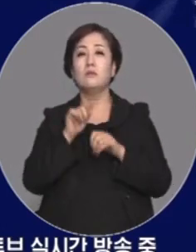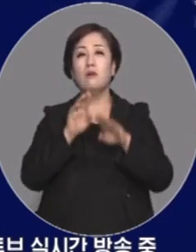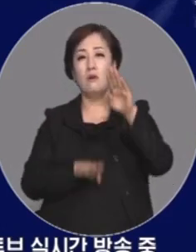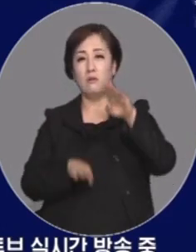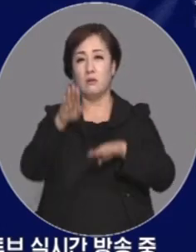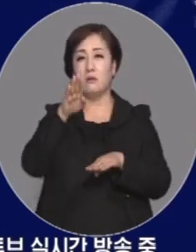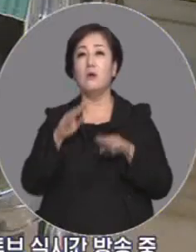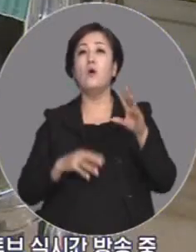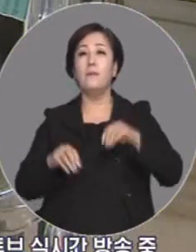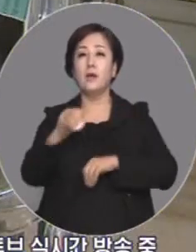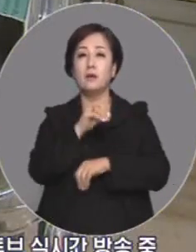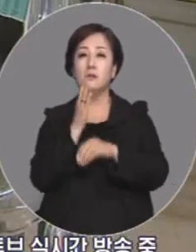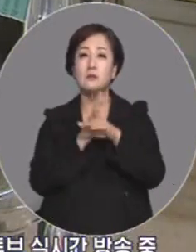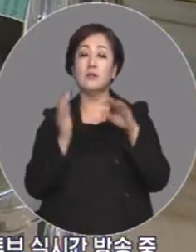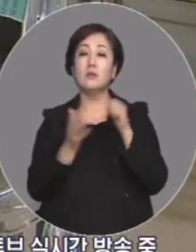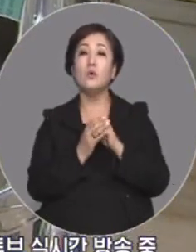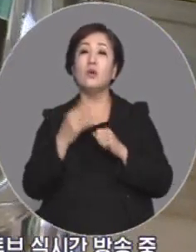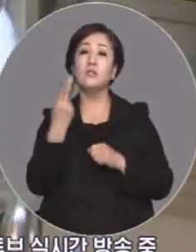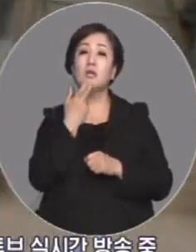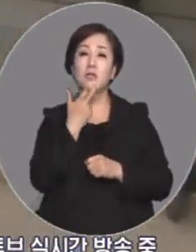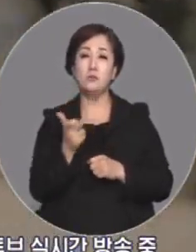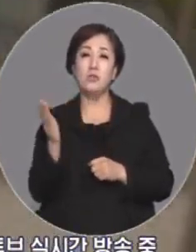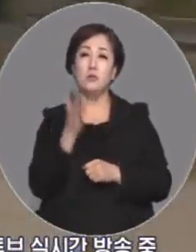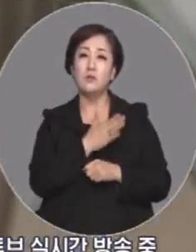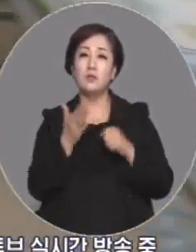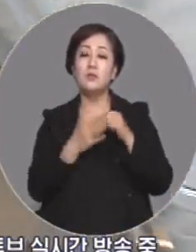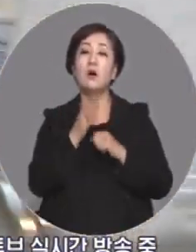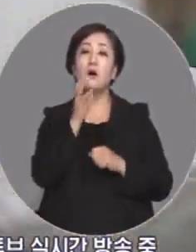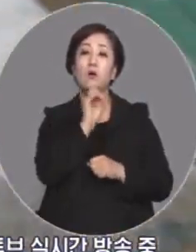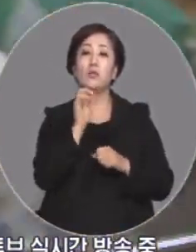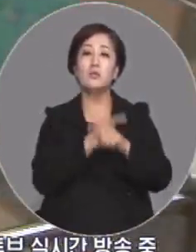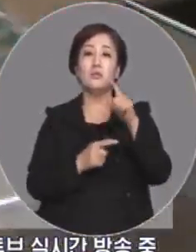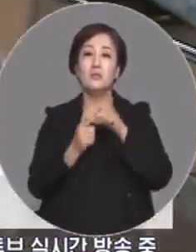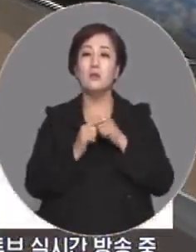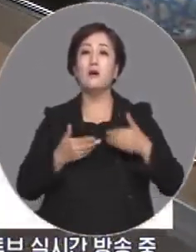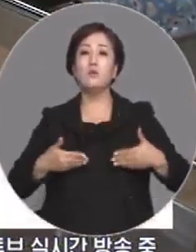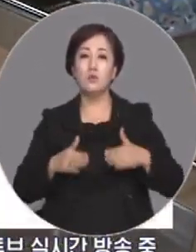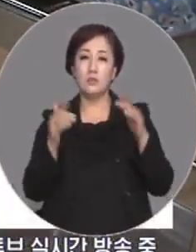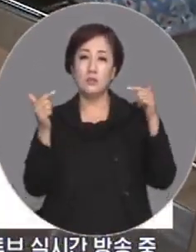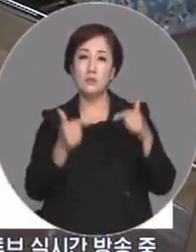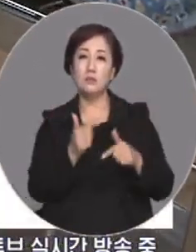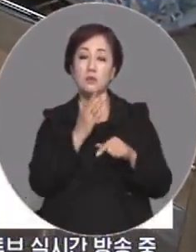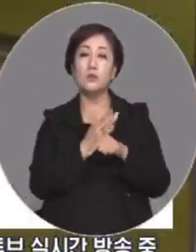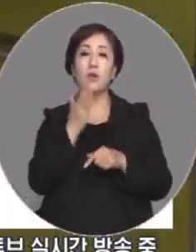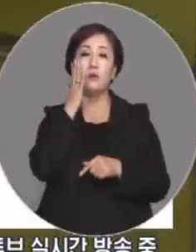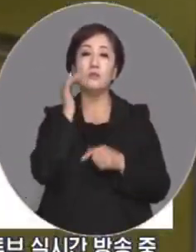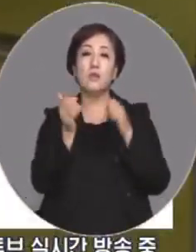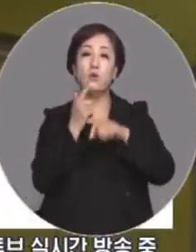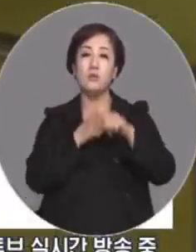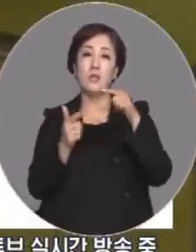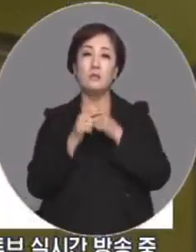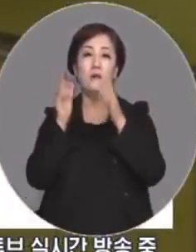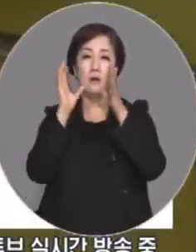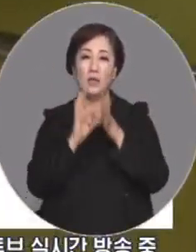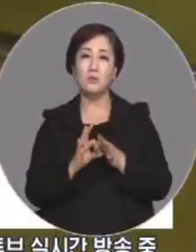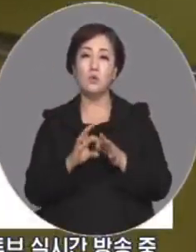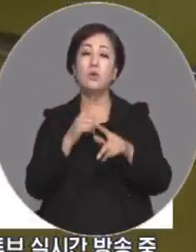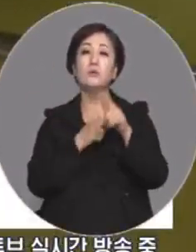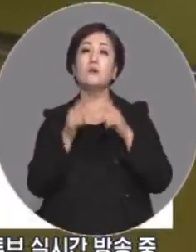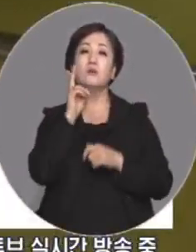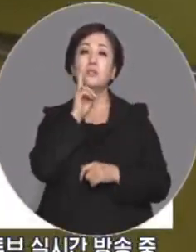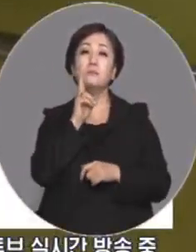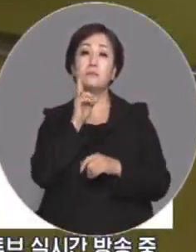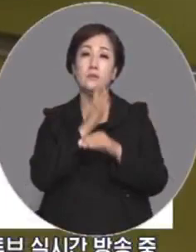예상됩니다. 이런 가운데 2017년부터 OECD 기준 초저출산 도시인 울산의 저출산 현상은 갈수록